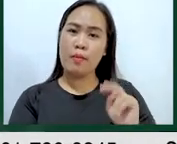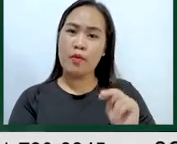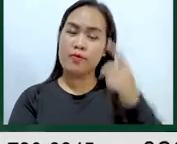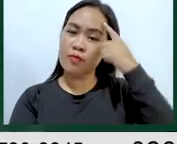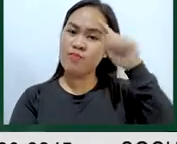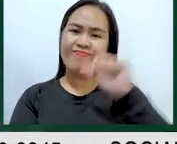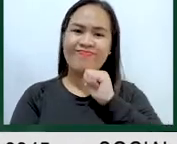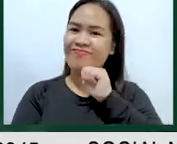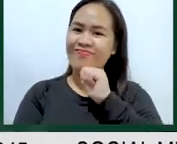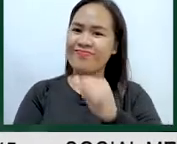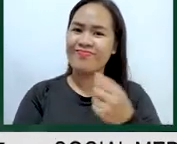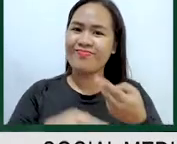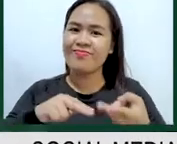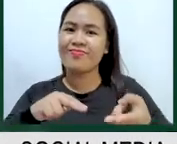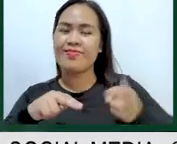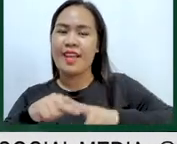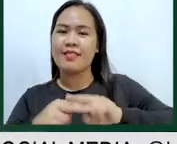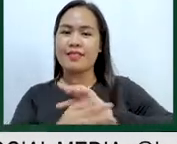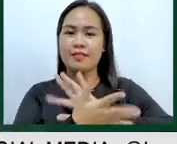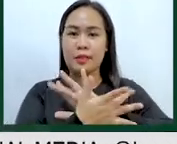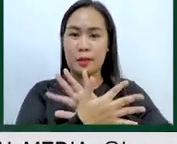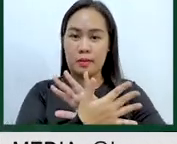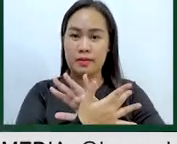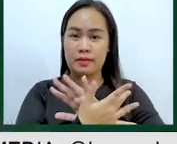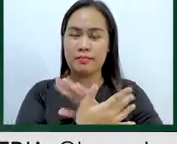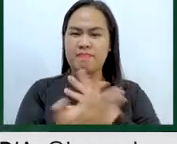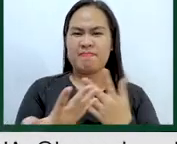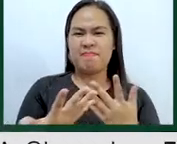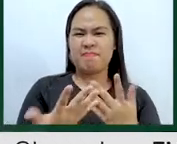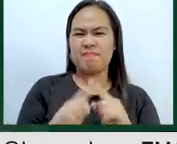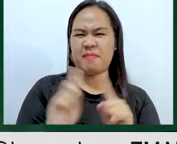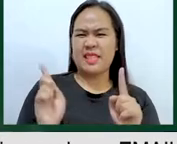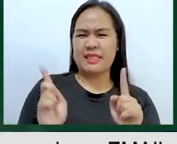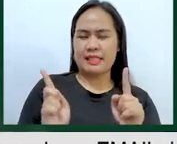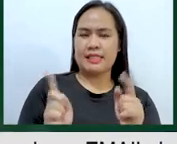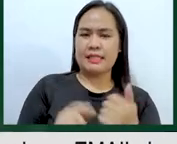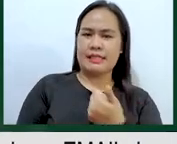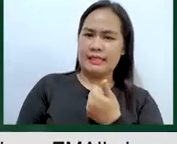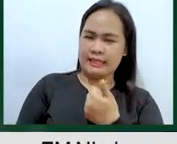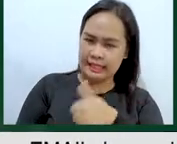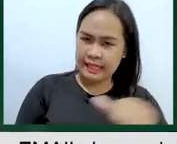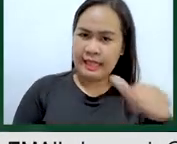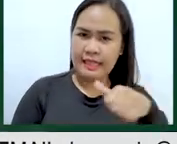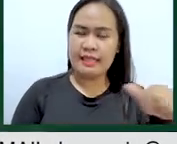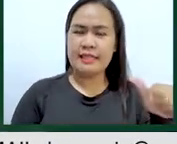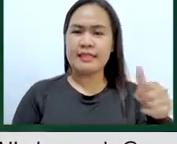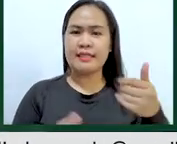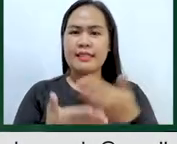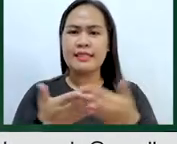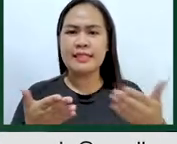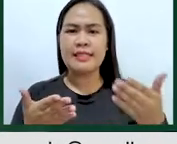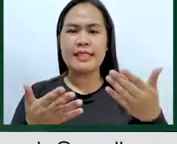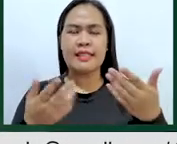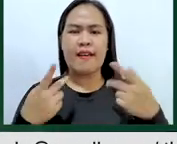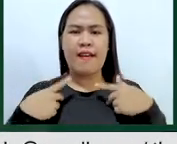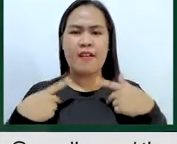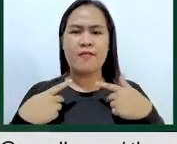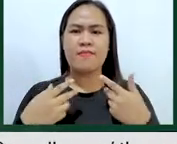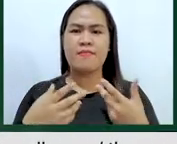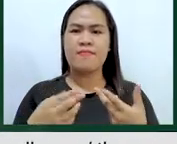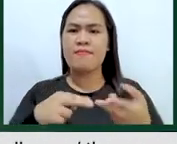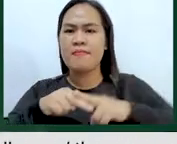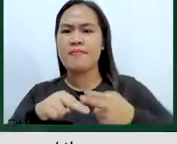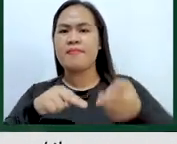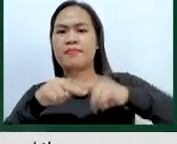bilang ng COVID. I mean, not for anything, talaga naman nadadagdagan ang bilang, no, sa mga komunidad, no, because of the accessibility of